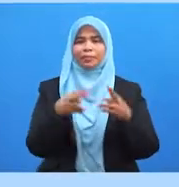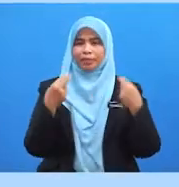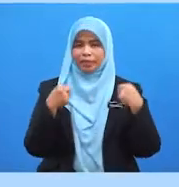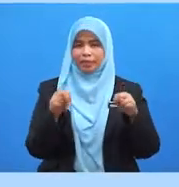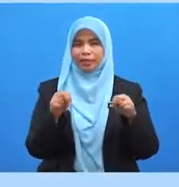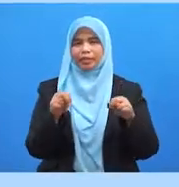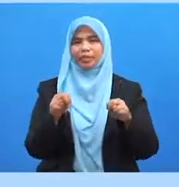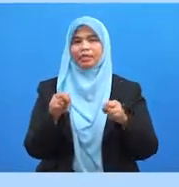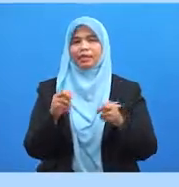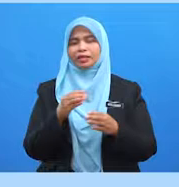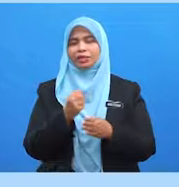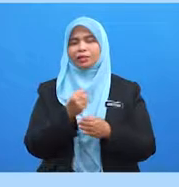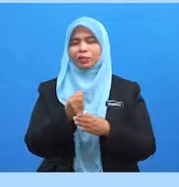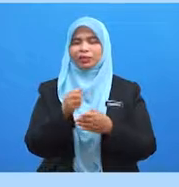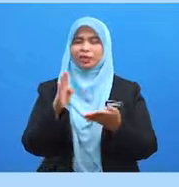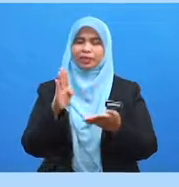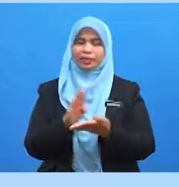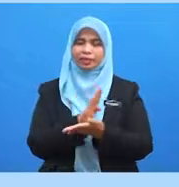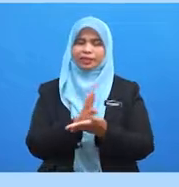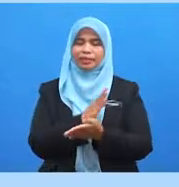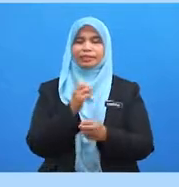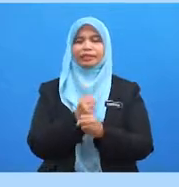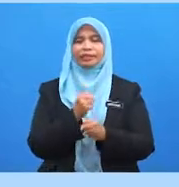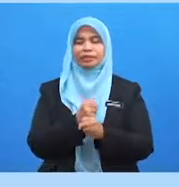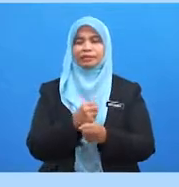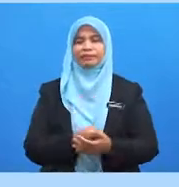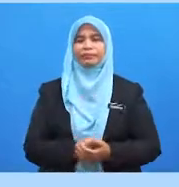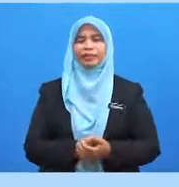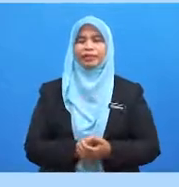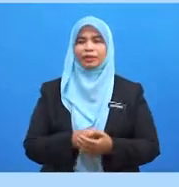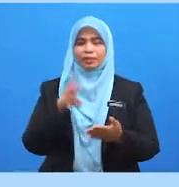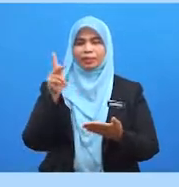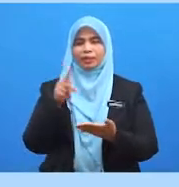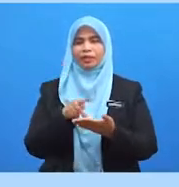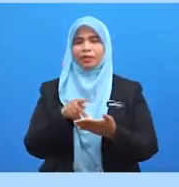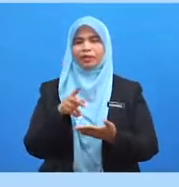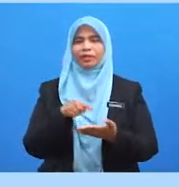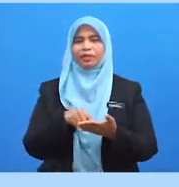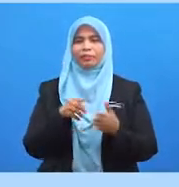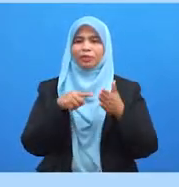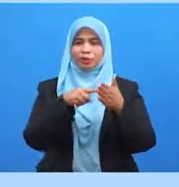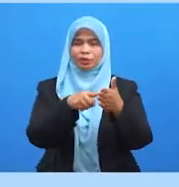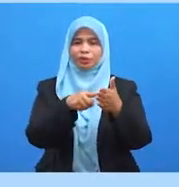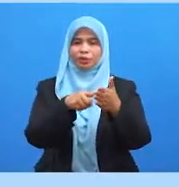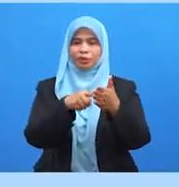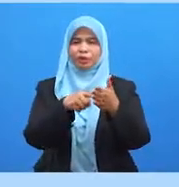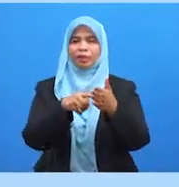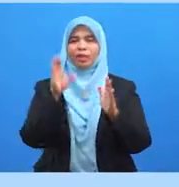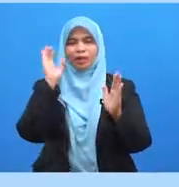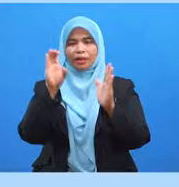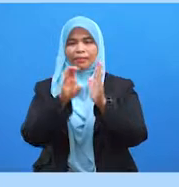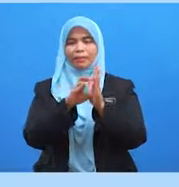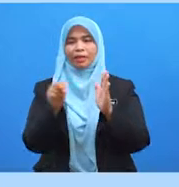rancangan perniagaan atau kertas kerja. Pengenalan ini menunjukkan